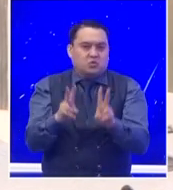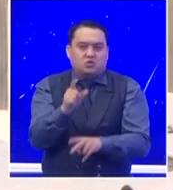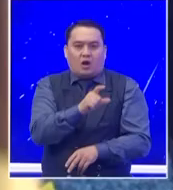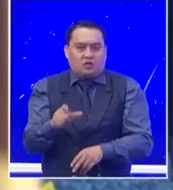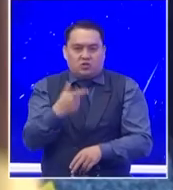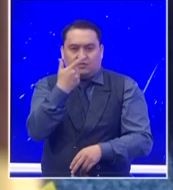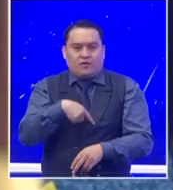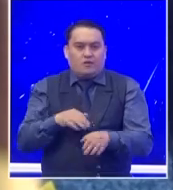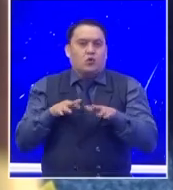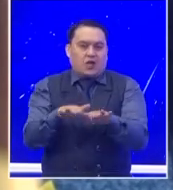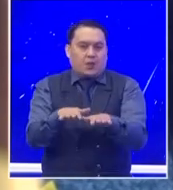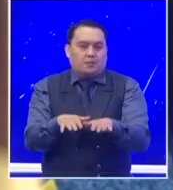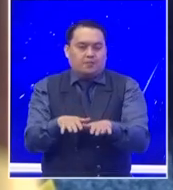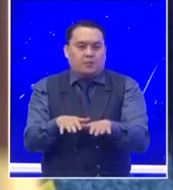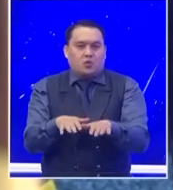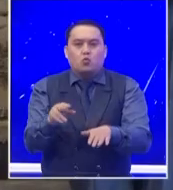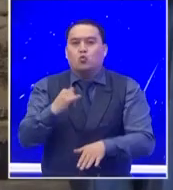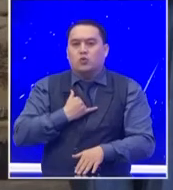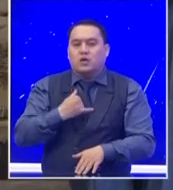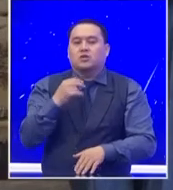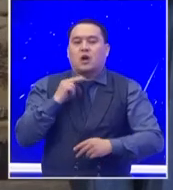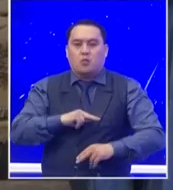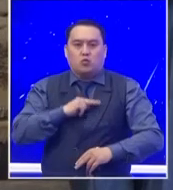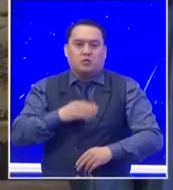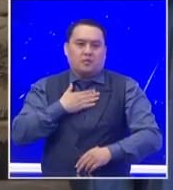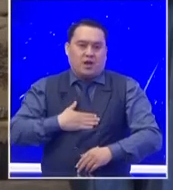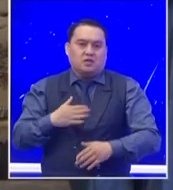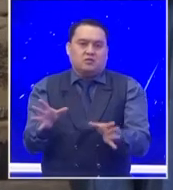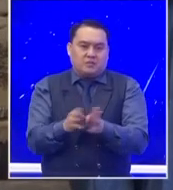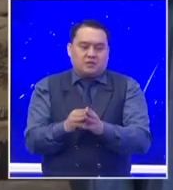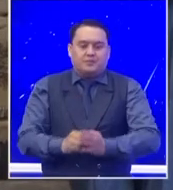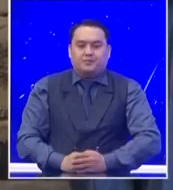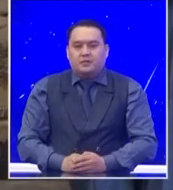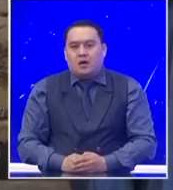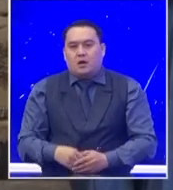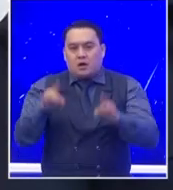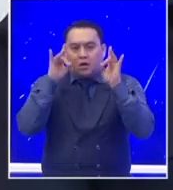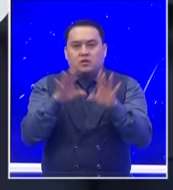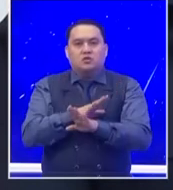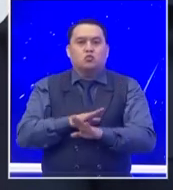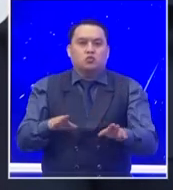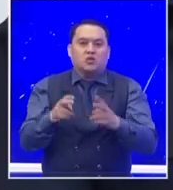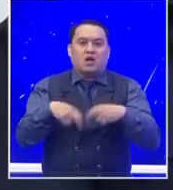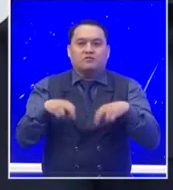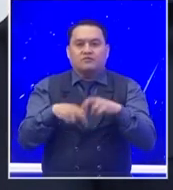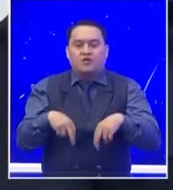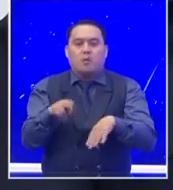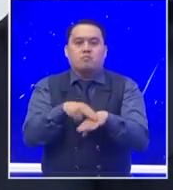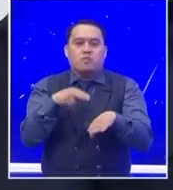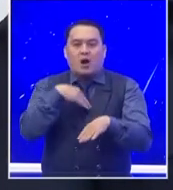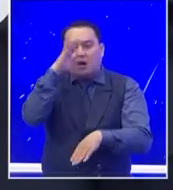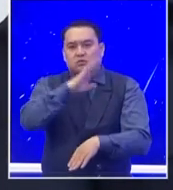что она у нас работает. Выбор профессии для Ильнары Нургалиевой не случайен. Следователь в третьем поколении,